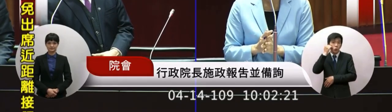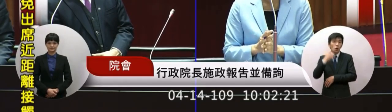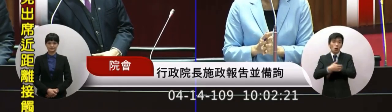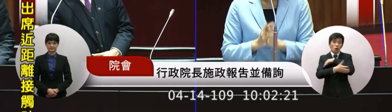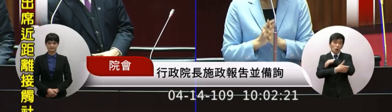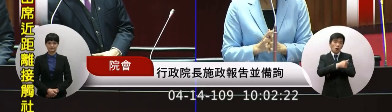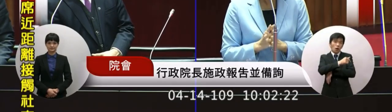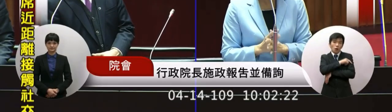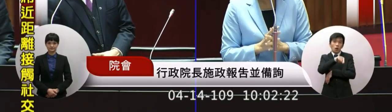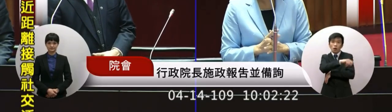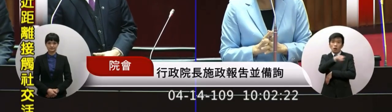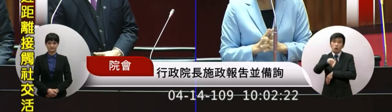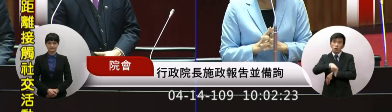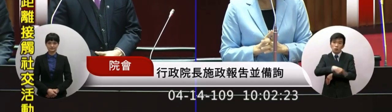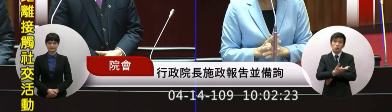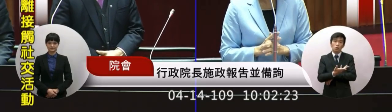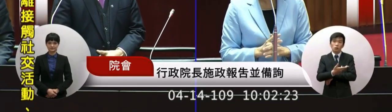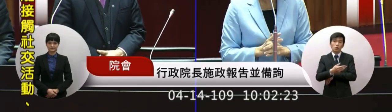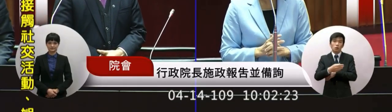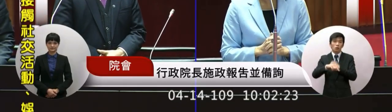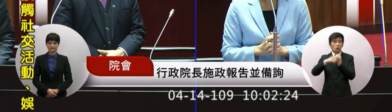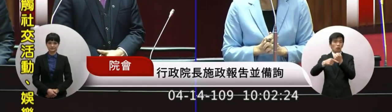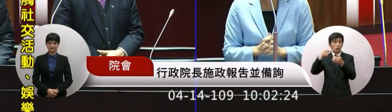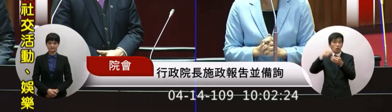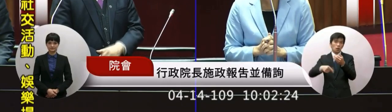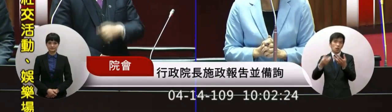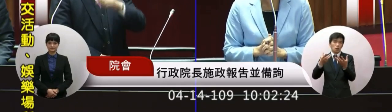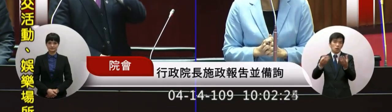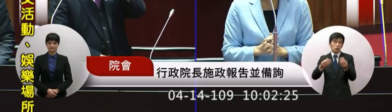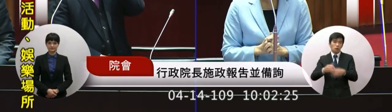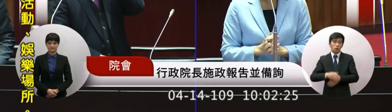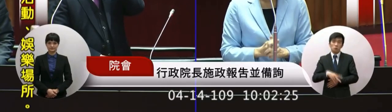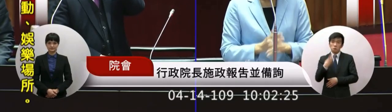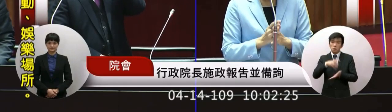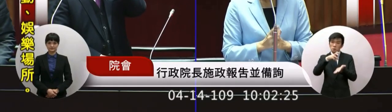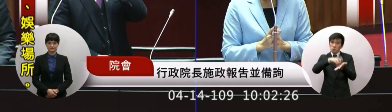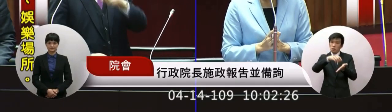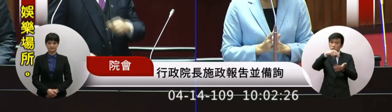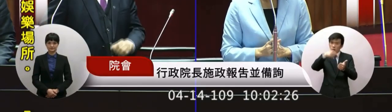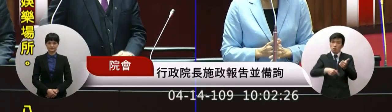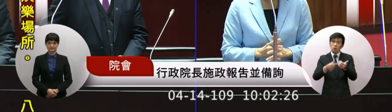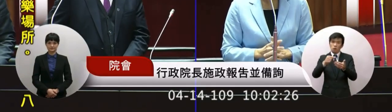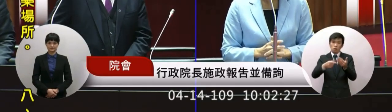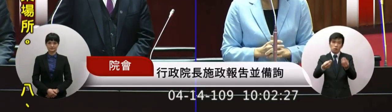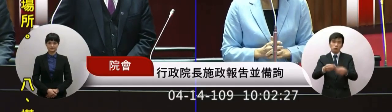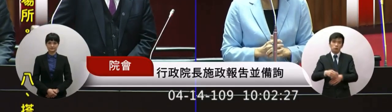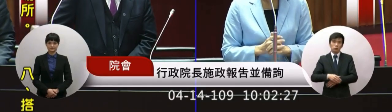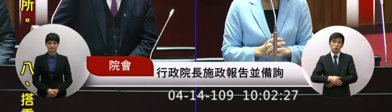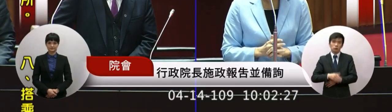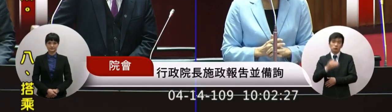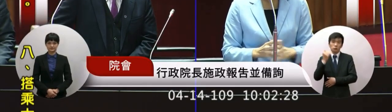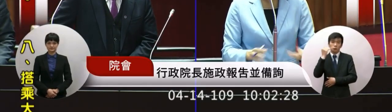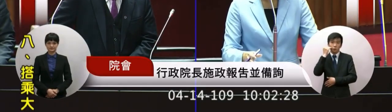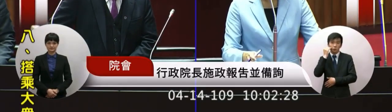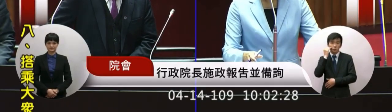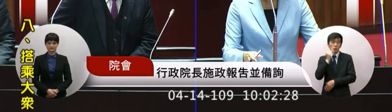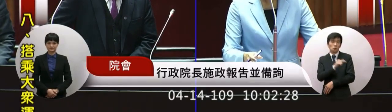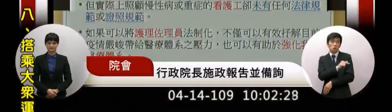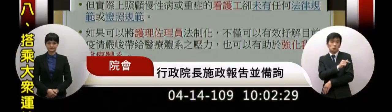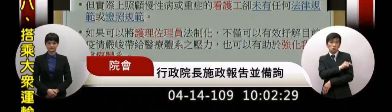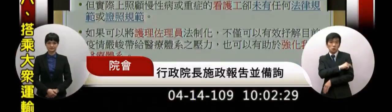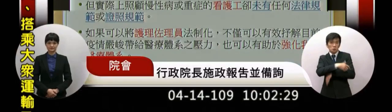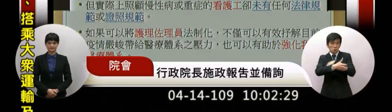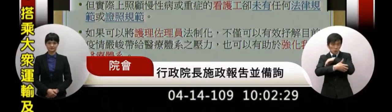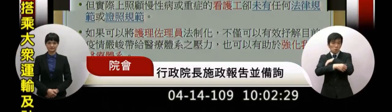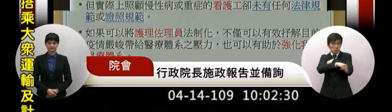看护工却没有任何的法律规定或证照规范。如果可以将护理佐理员法制化，不